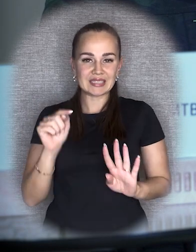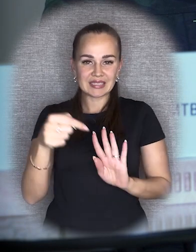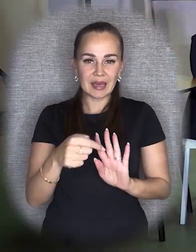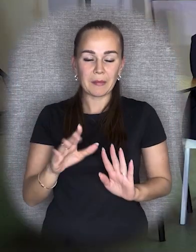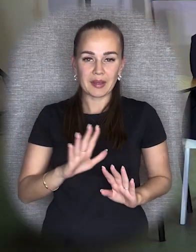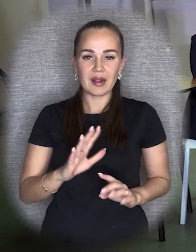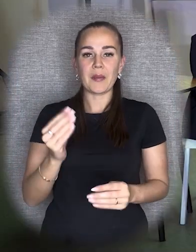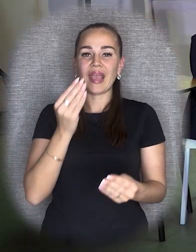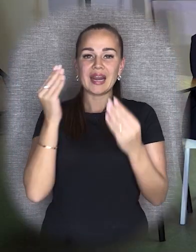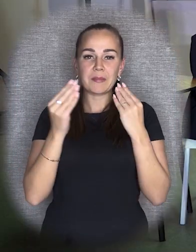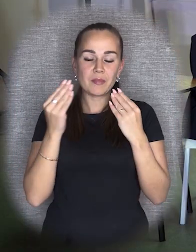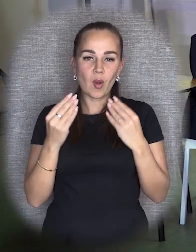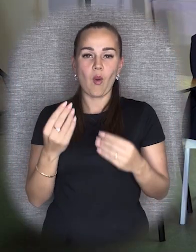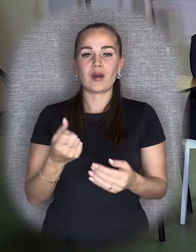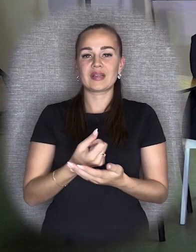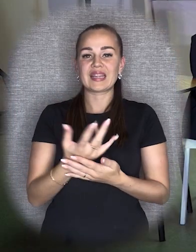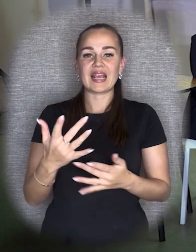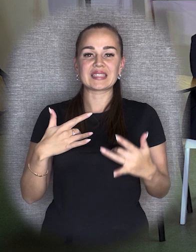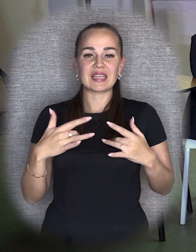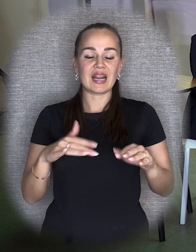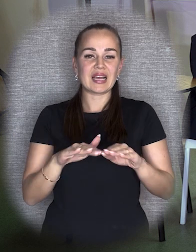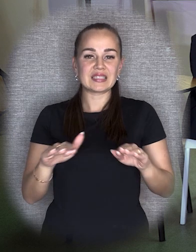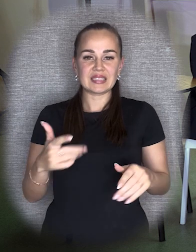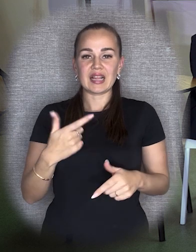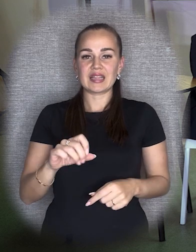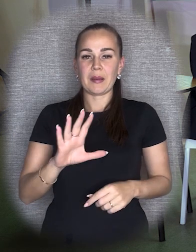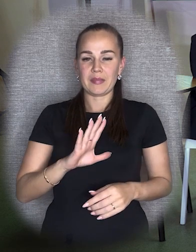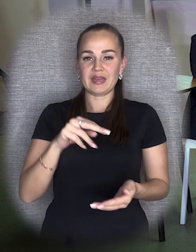сцен, на которых стояли скульптуры, и